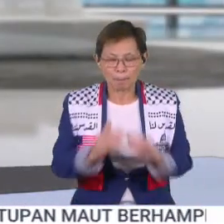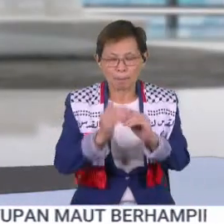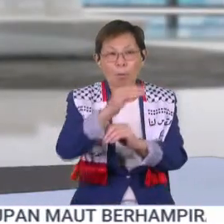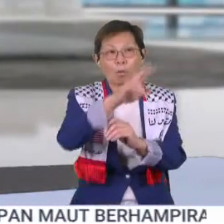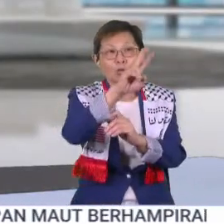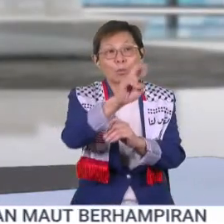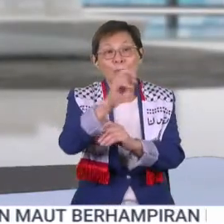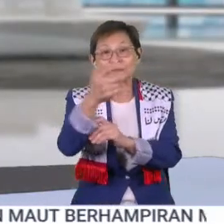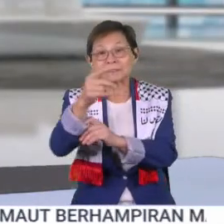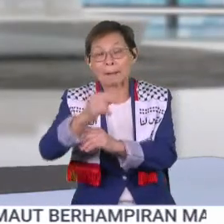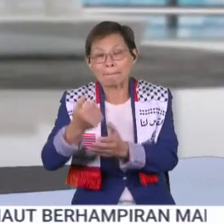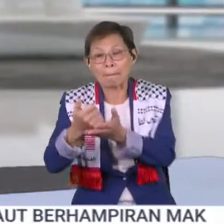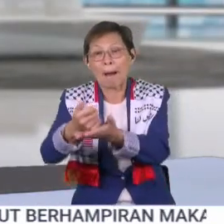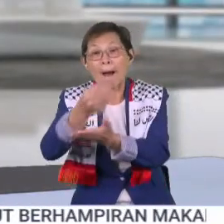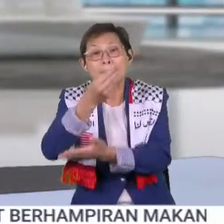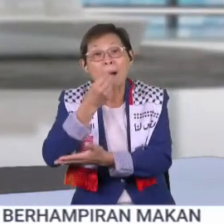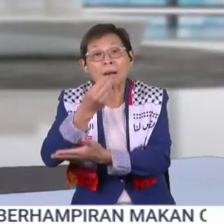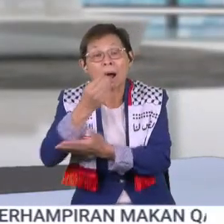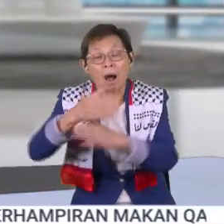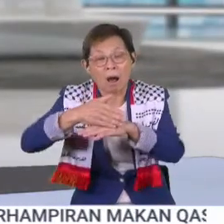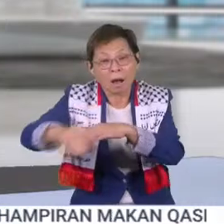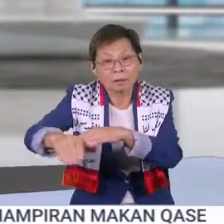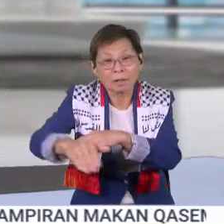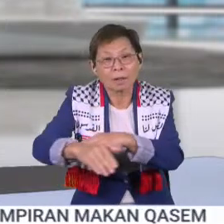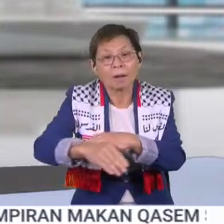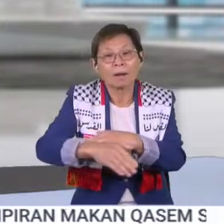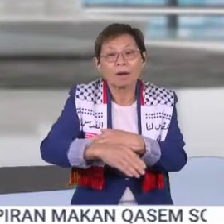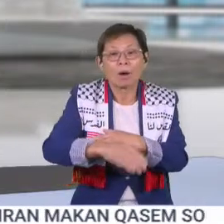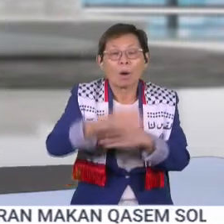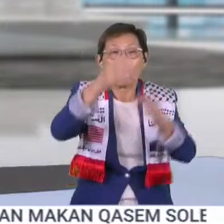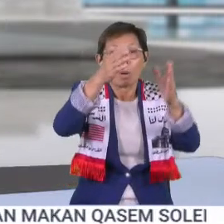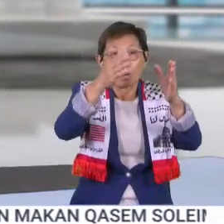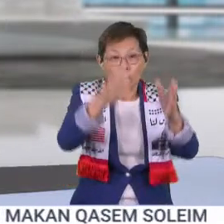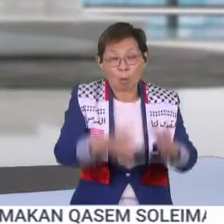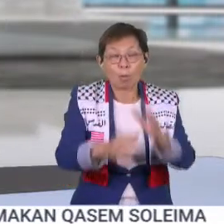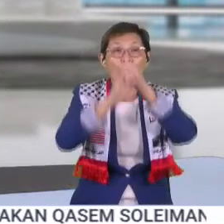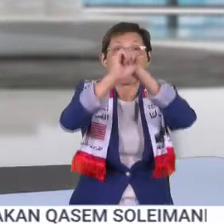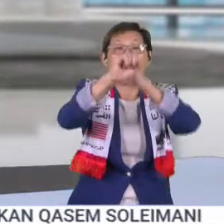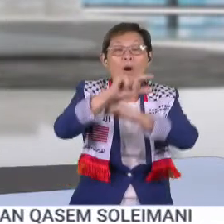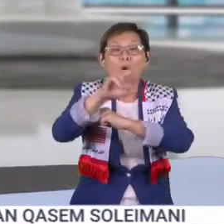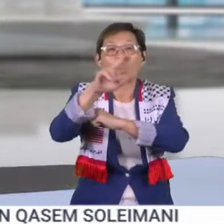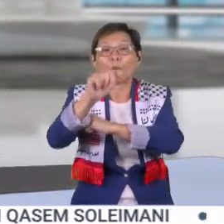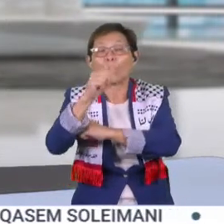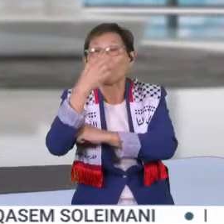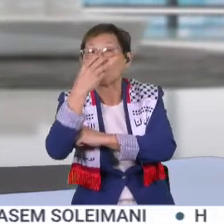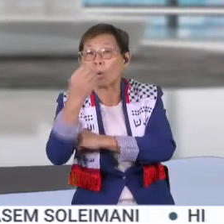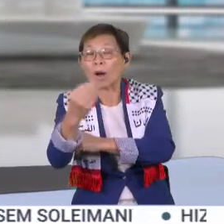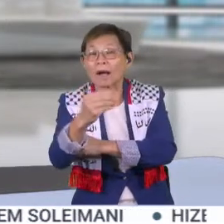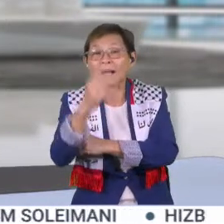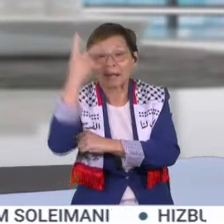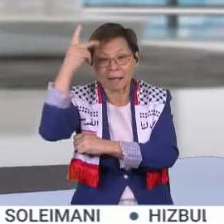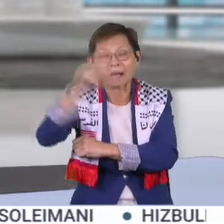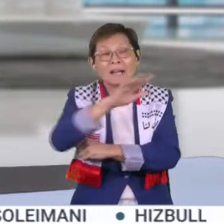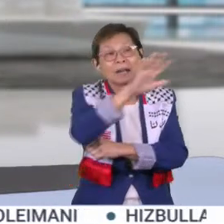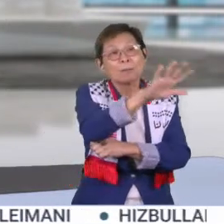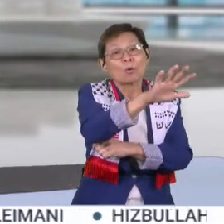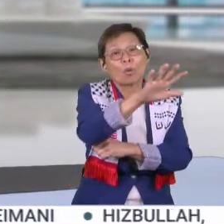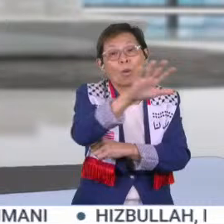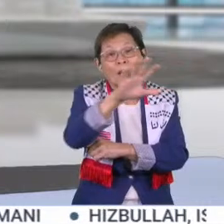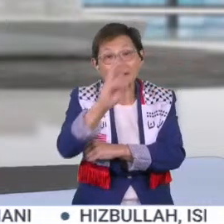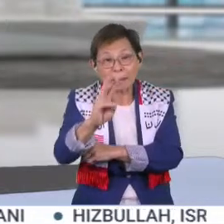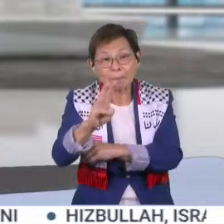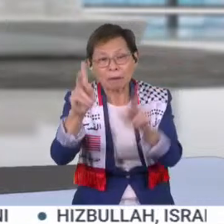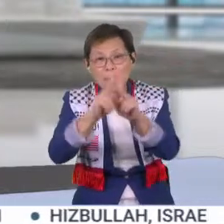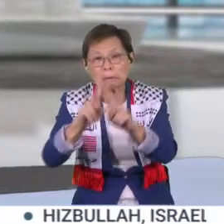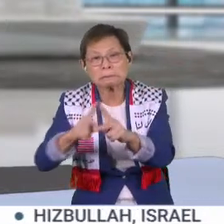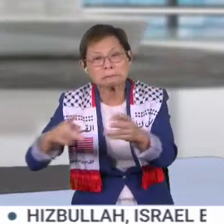Lebih 20 tan bantuan bekalan makanan dihantar ke perkampungan orang asli di Gua Musang, Kelantan. Ini melibatkan 56 kampung yang terputus